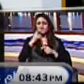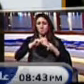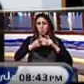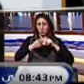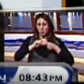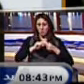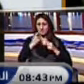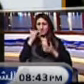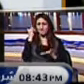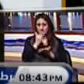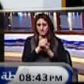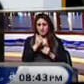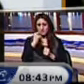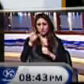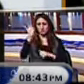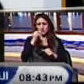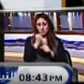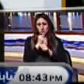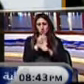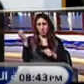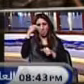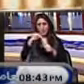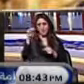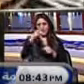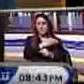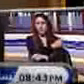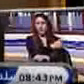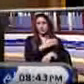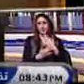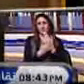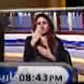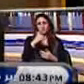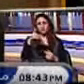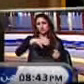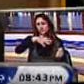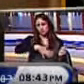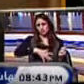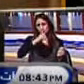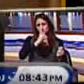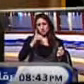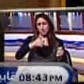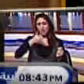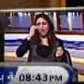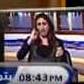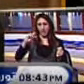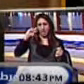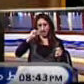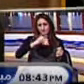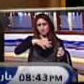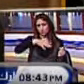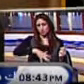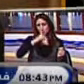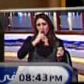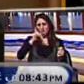والمؤسسات الأهلية وتعيين 10 أعضاء جدد. الإمام الأكبر الدكتور أحمد الطيب شيخ الأزهر